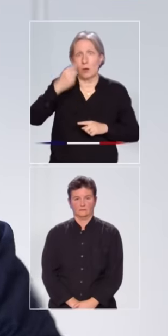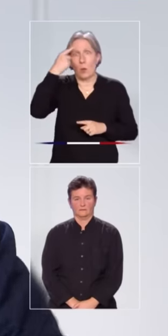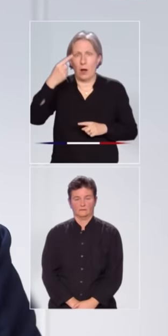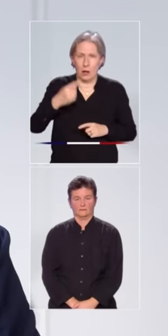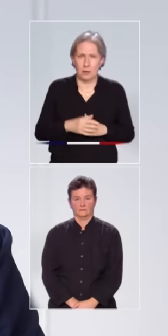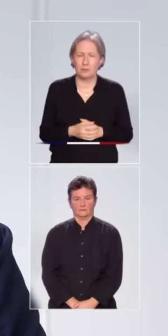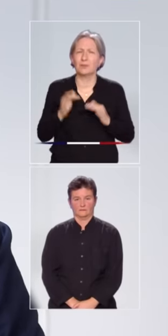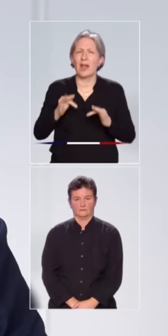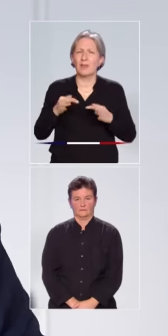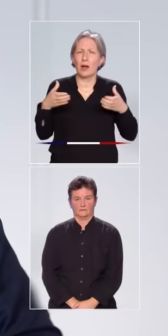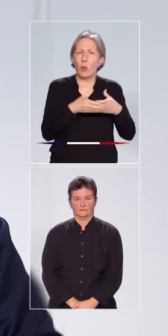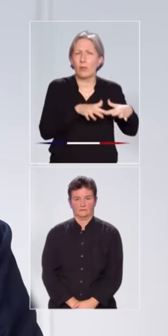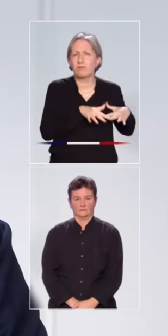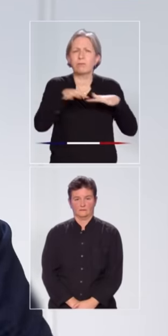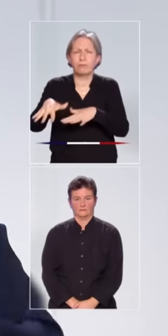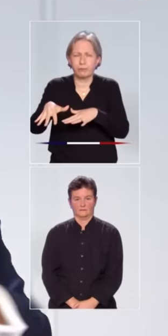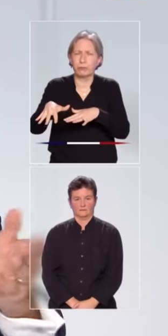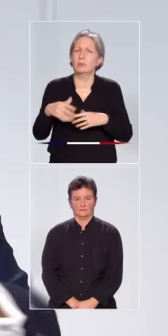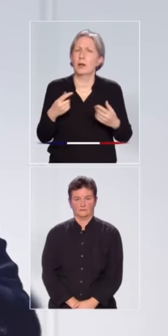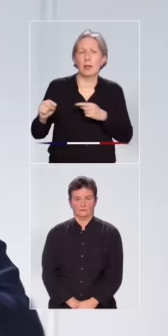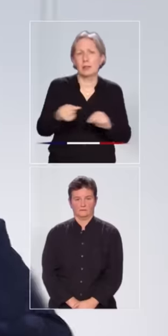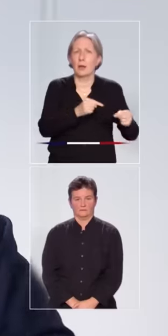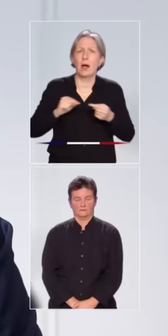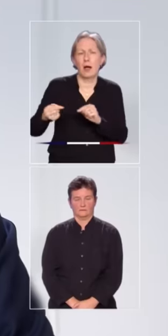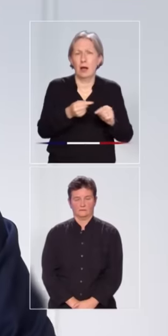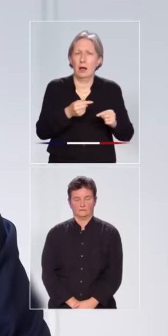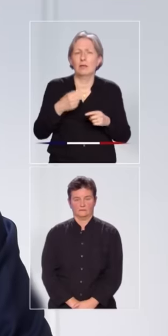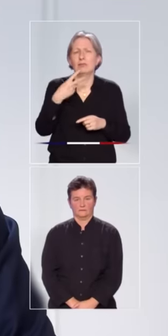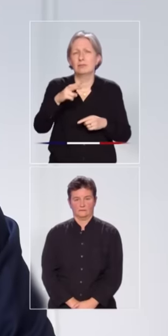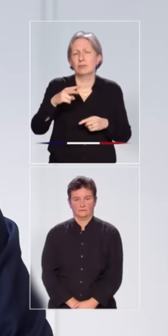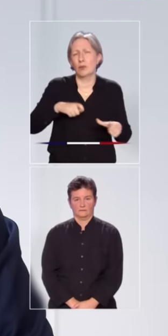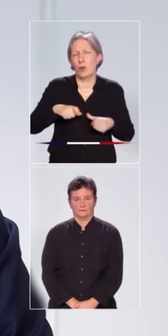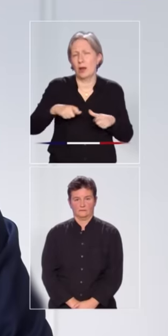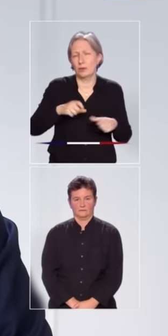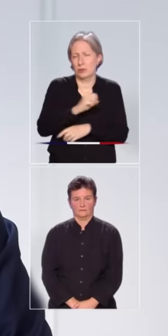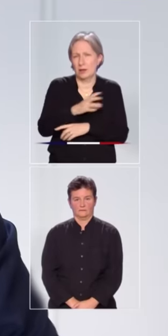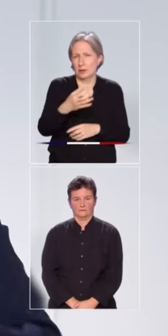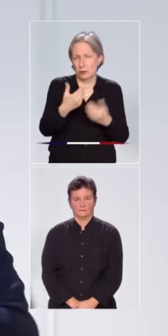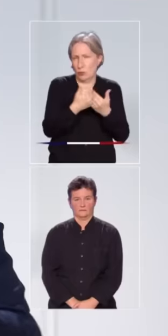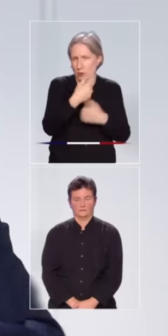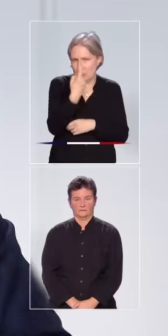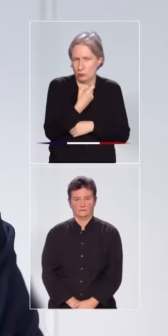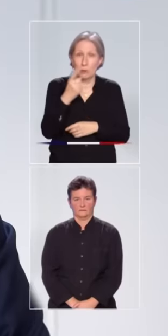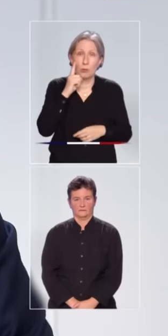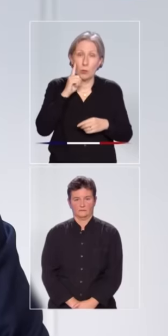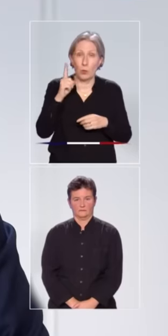des troupes au sol arrive dans le débat collectif. C'est un de vos confrères qui me pose la question. Parce que le Premier ministre slovaque, très proche de la Russie,